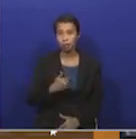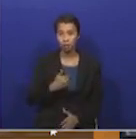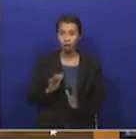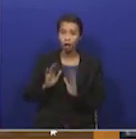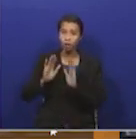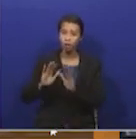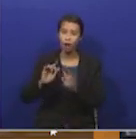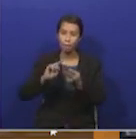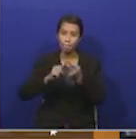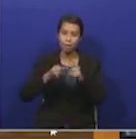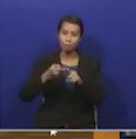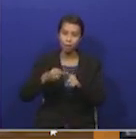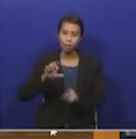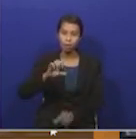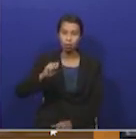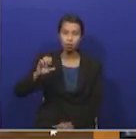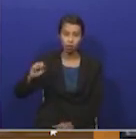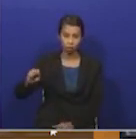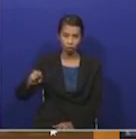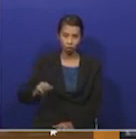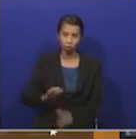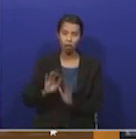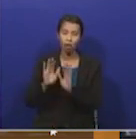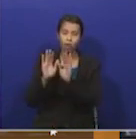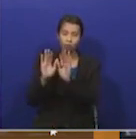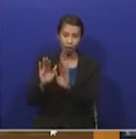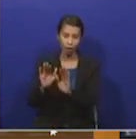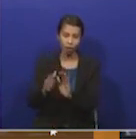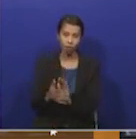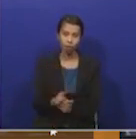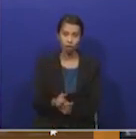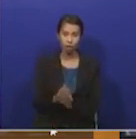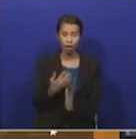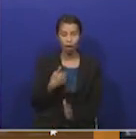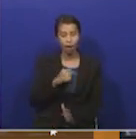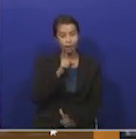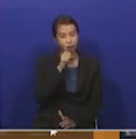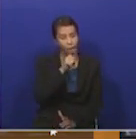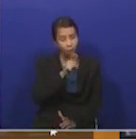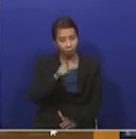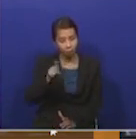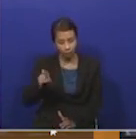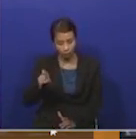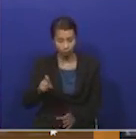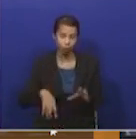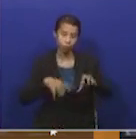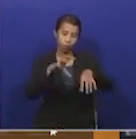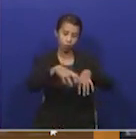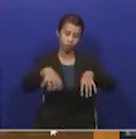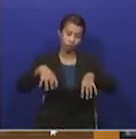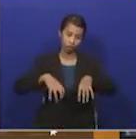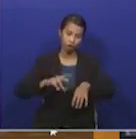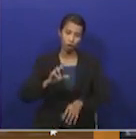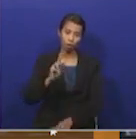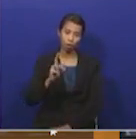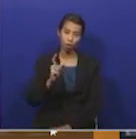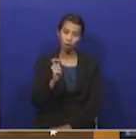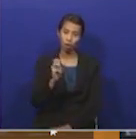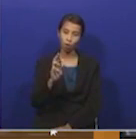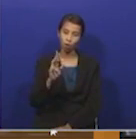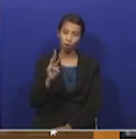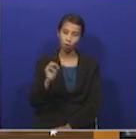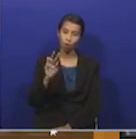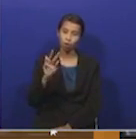พรรคก้าวไกลที่ได้นั่งเป็นคณะกรรมการวิสามัญเพื่อให้สอบถามเมื่อหน่วยงานกอรมน.ได้เข้ามาชี้